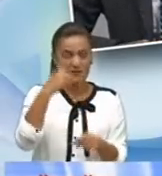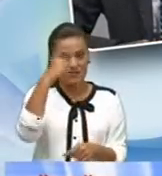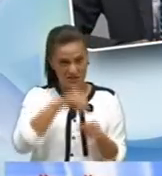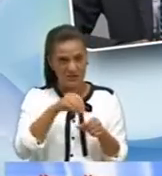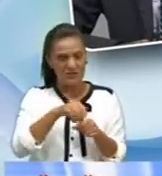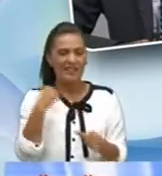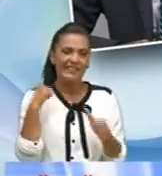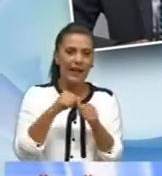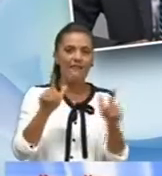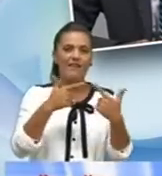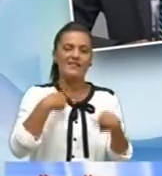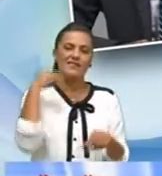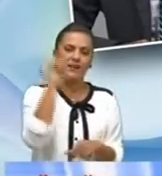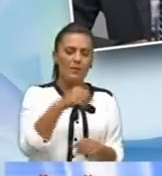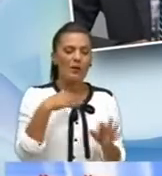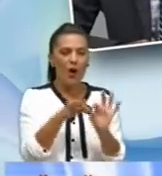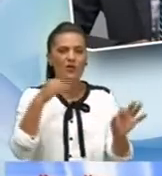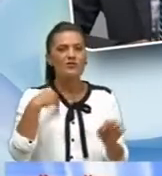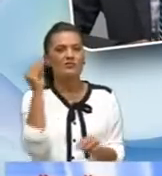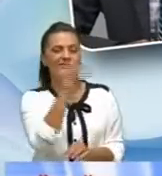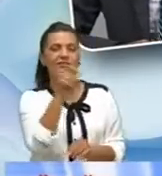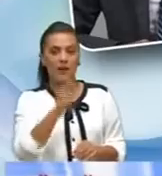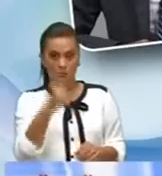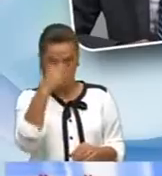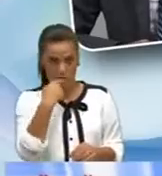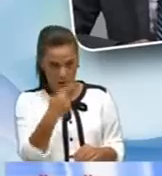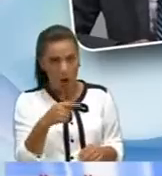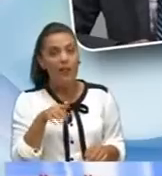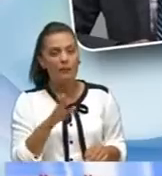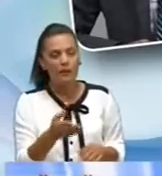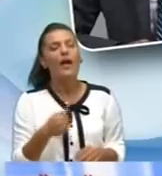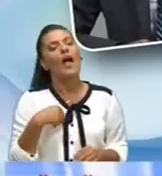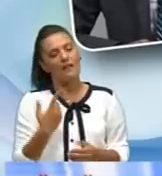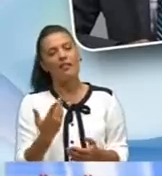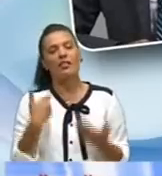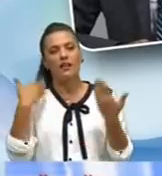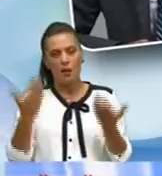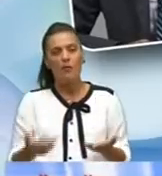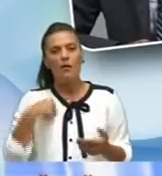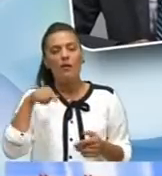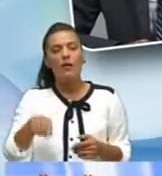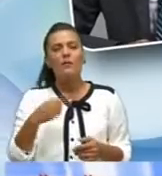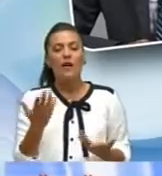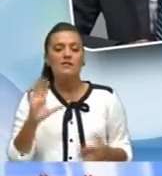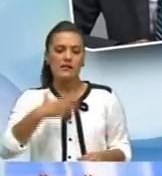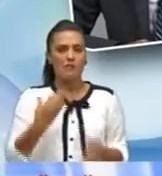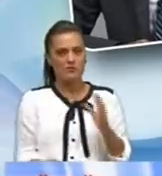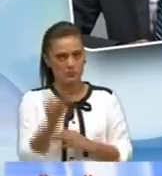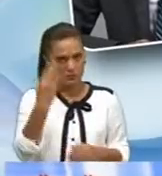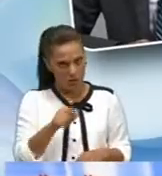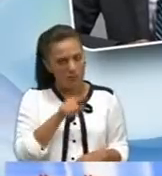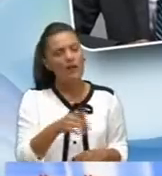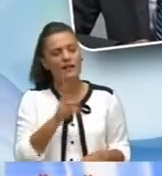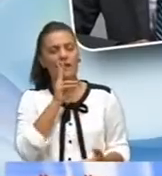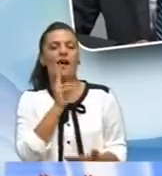aslında tekrar ortaya koyduk bu ve festivalde yer almasını sağladık diyorsunuz. Kesinlikle. Öyle mi? Aslında da sahiplenmiş de oldunuz değil